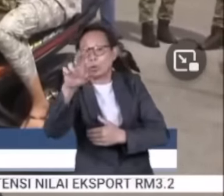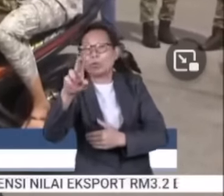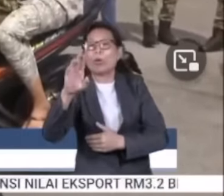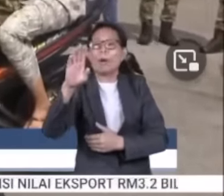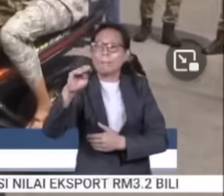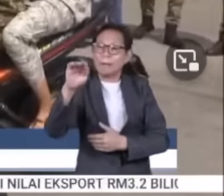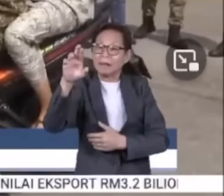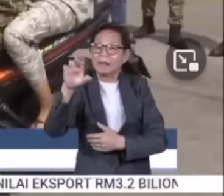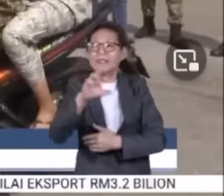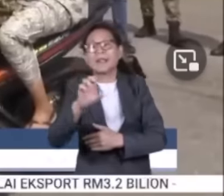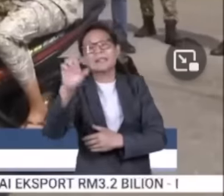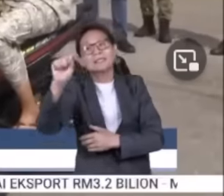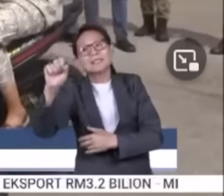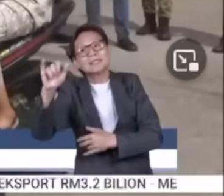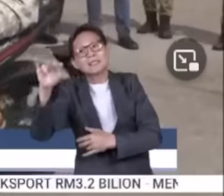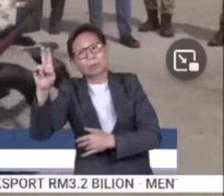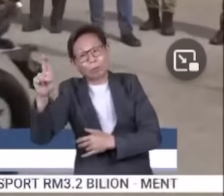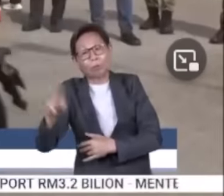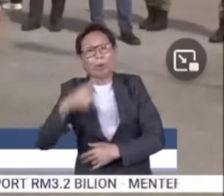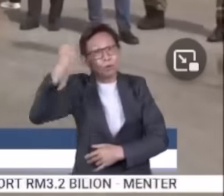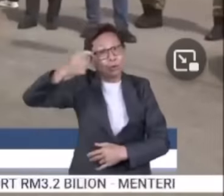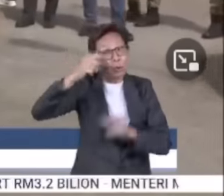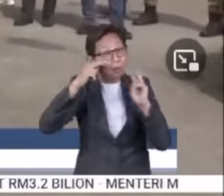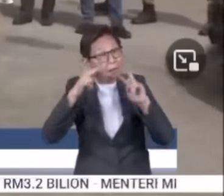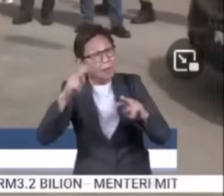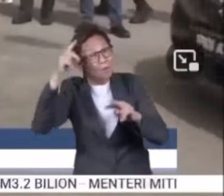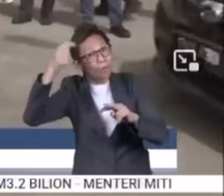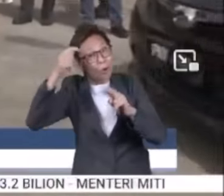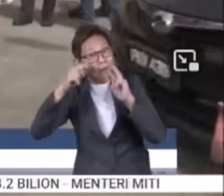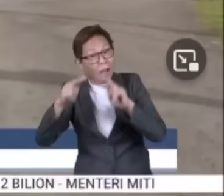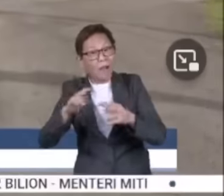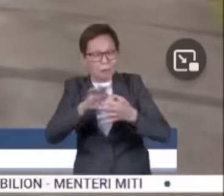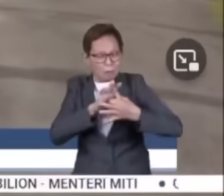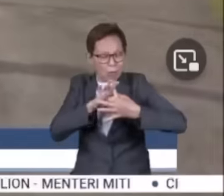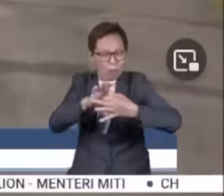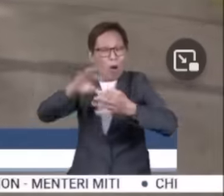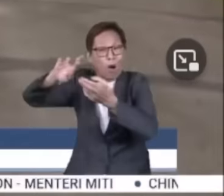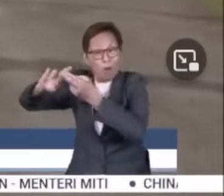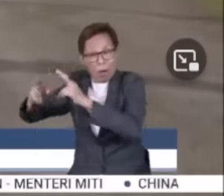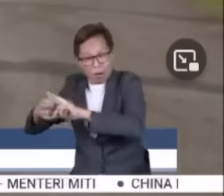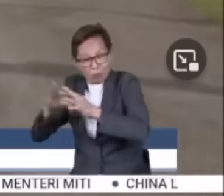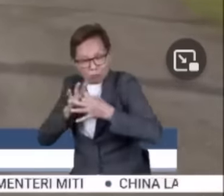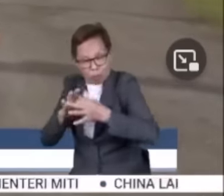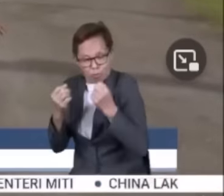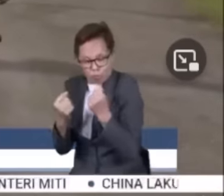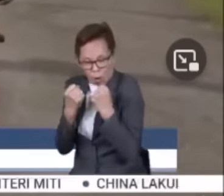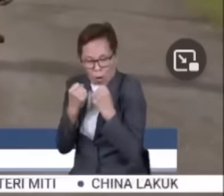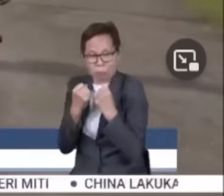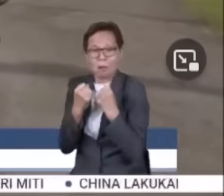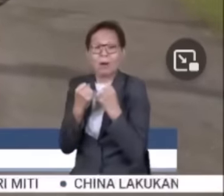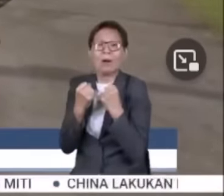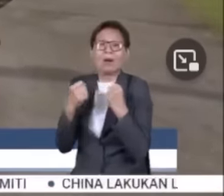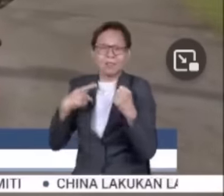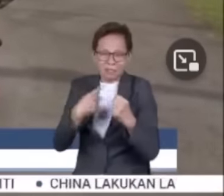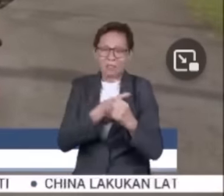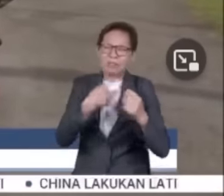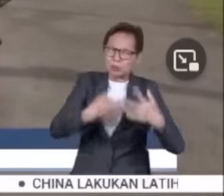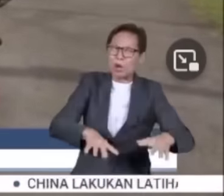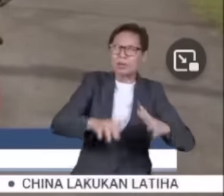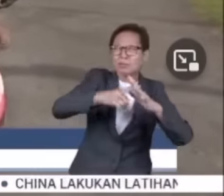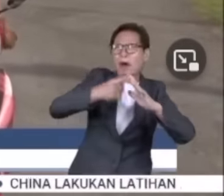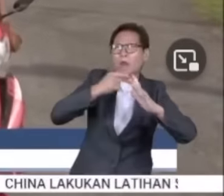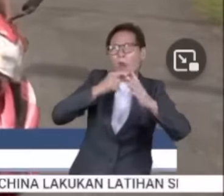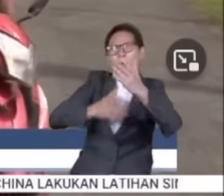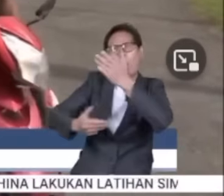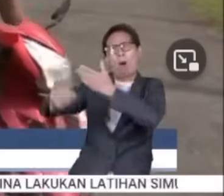di Kuching juga ada juga lah ya tuan. Jadi tuan melihat di sini kerjasama rakan strategik begitu kukuh dan ampuh yang telah kita bina sejak sekian lama